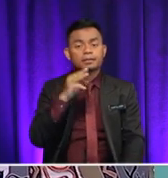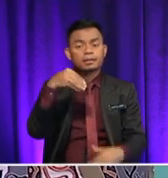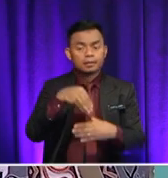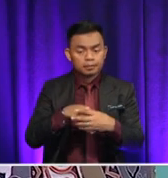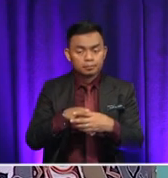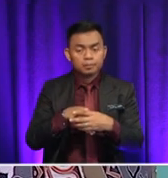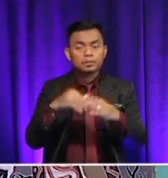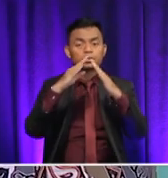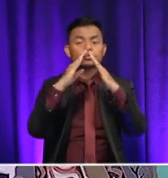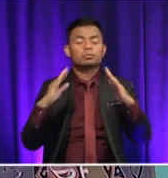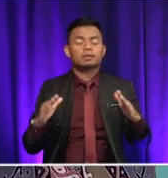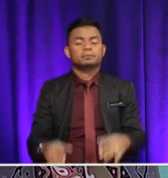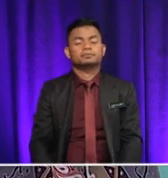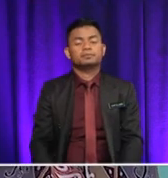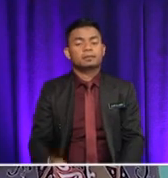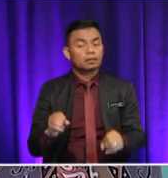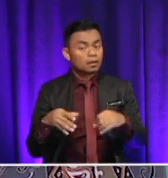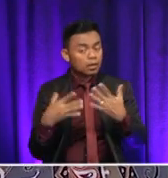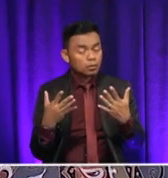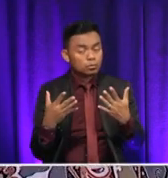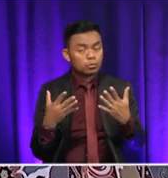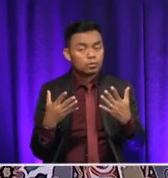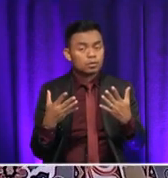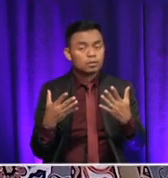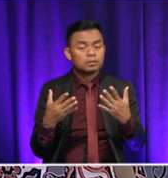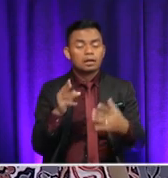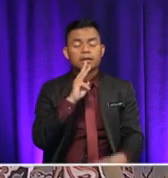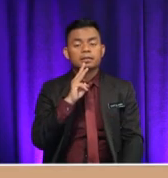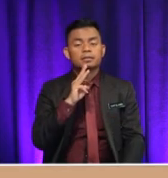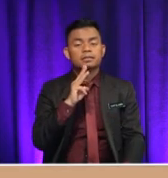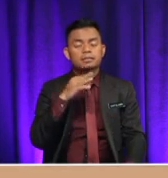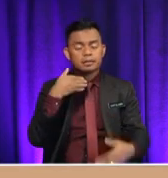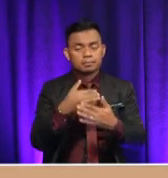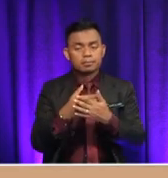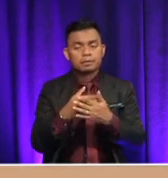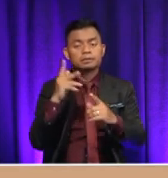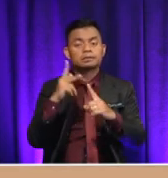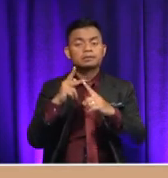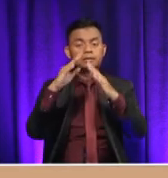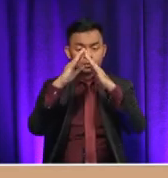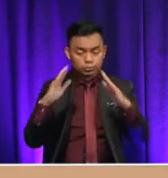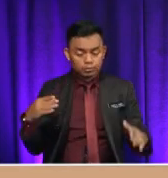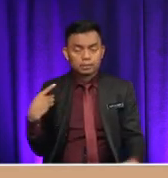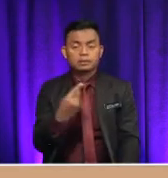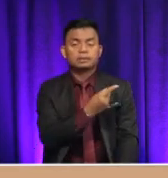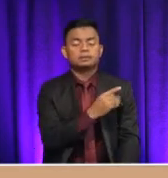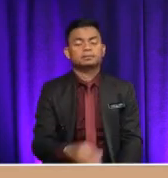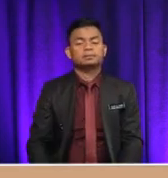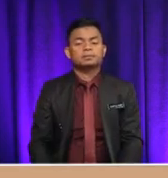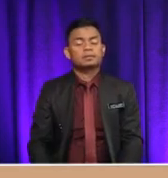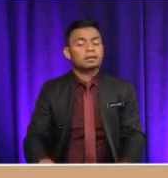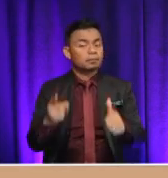mana bakalan air sampai ke rumah kediaman kita Oke yang pertama tadi ialah bekelan air sampai ke kawasan